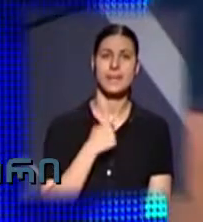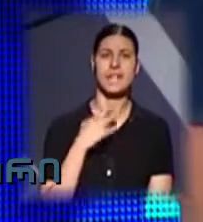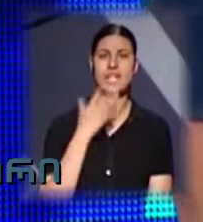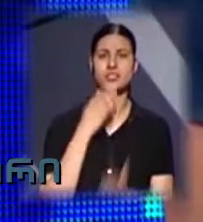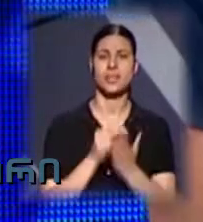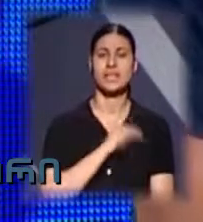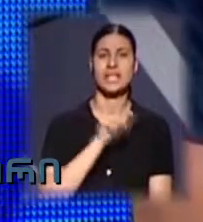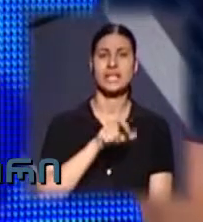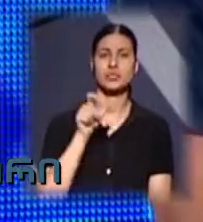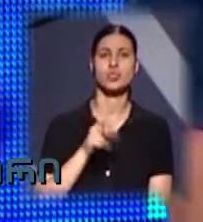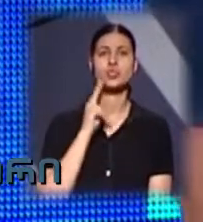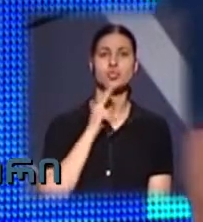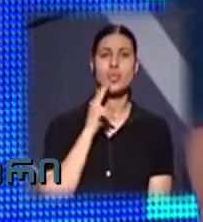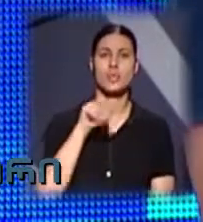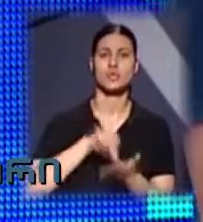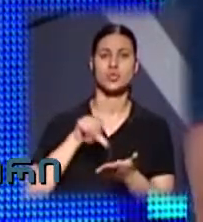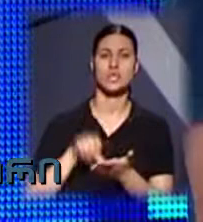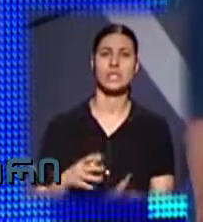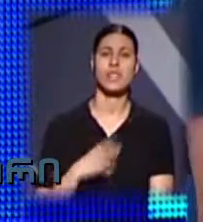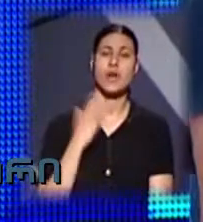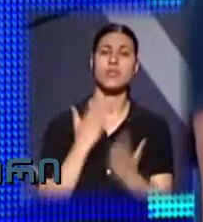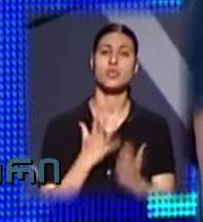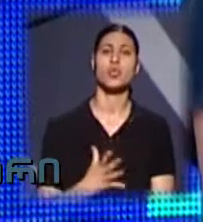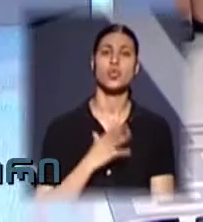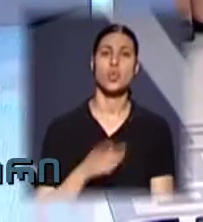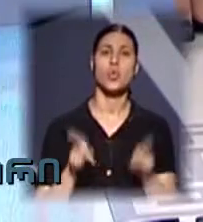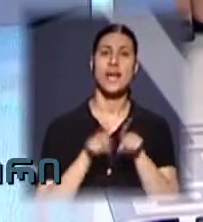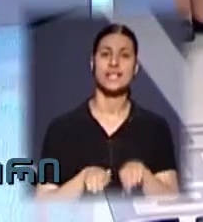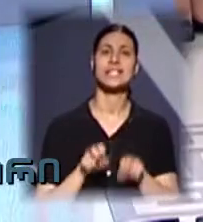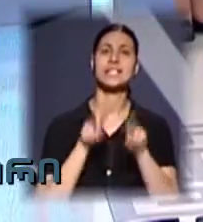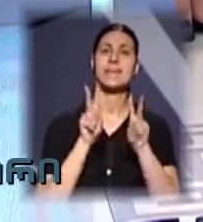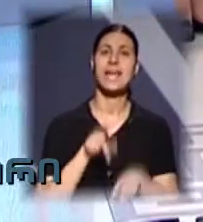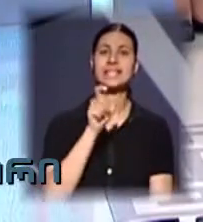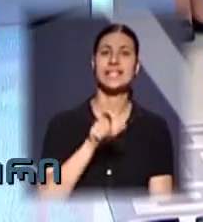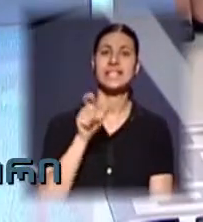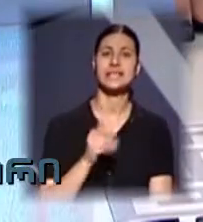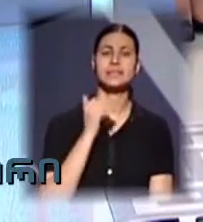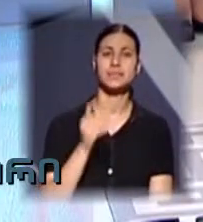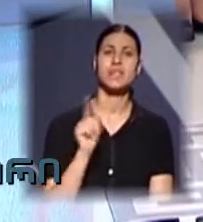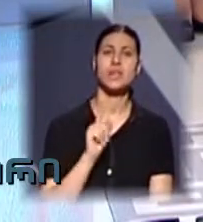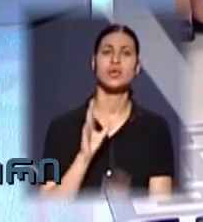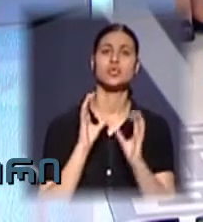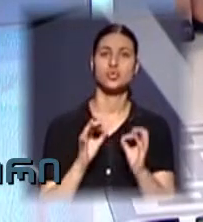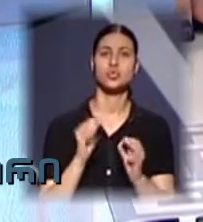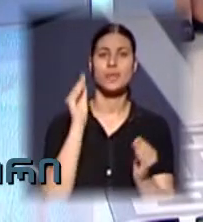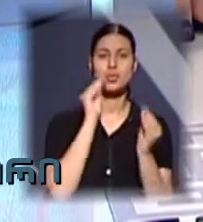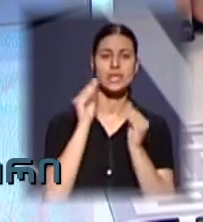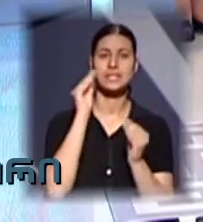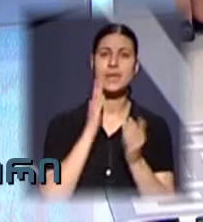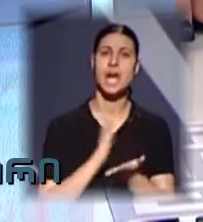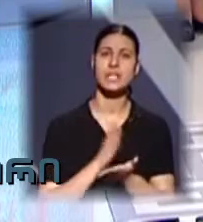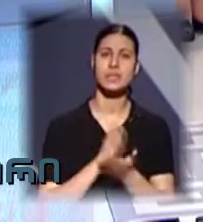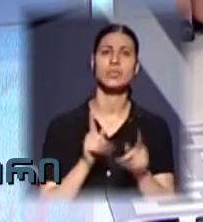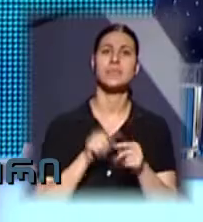ჩემი თანამშრომლები, ზოოპარკის თანამშრომლები მონაწილეობდით ამას. თუ ყოფილი ასეთი ვთქვათ სპეციალისტების მხრივ რაღაც კონკრეტული ვთქვათ მოსაზრებებიც არსებობს